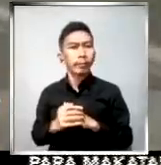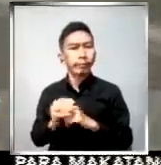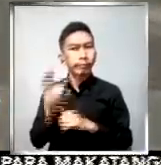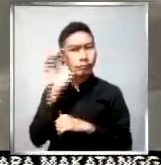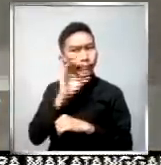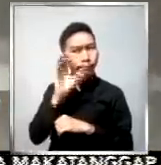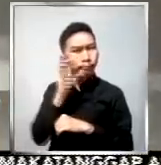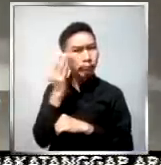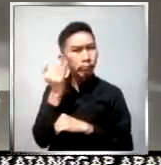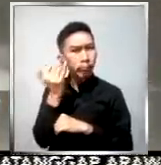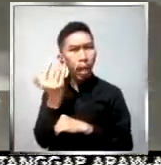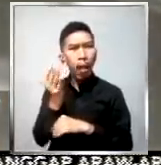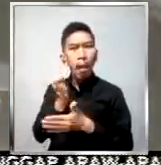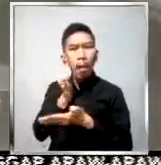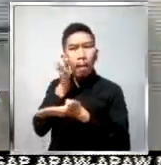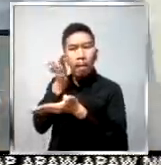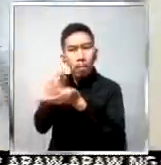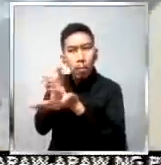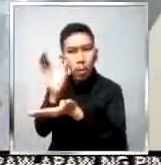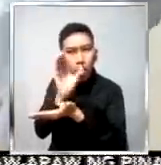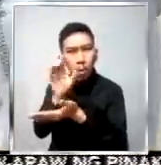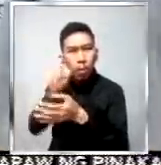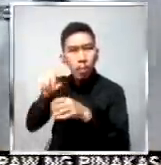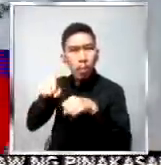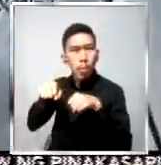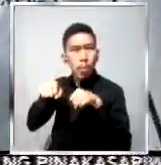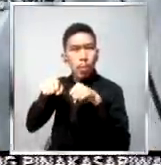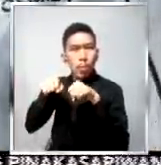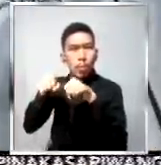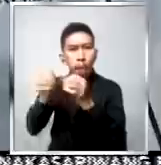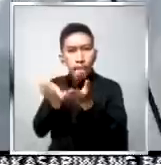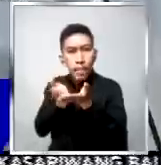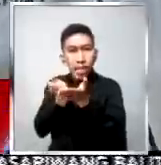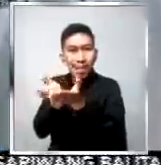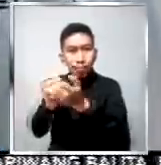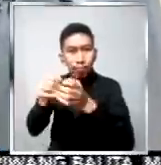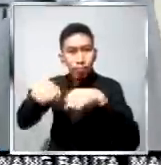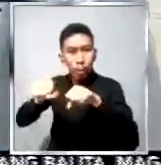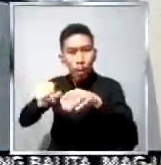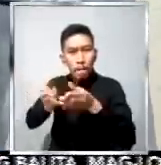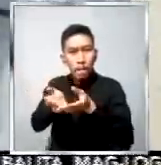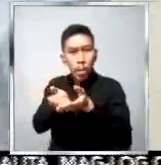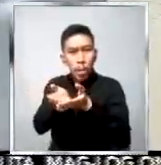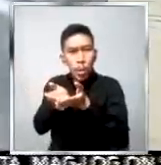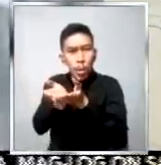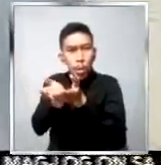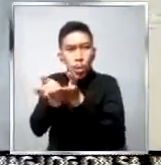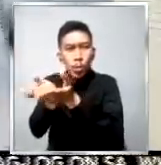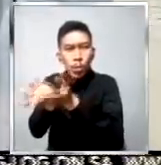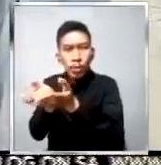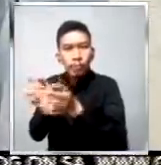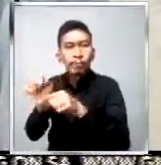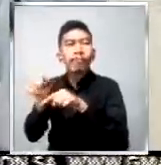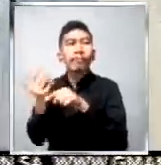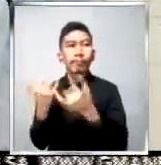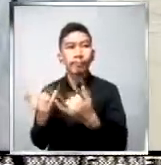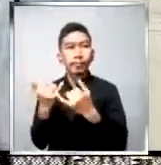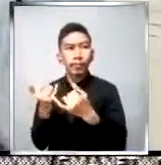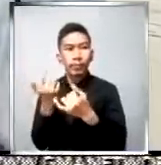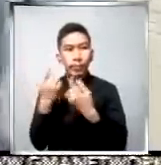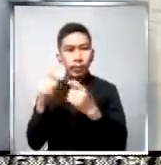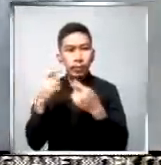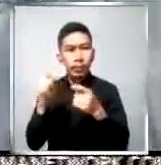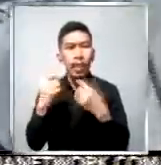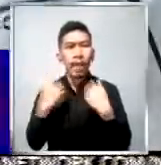Marikina River sakay ng motorized bangka. So ito pong mga tauhan ng Marikina 161 ay magpapakawala po ng tinatawag na mga floater para sukatin